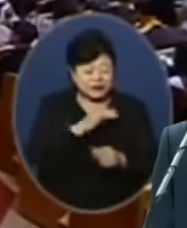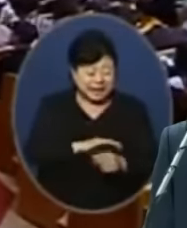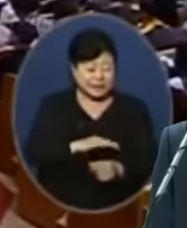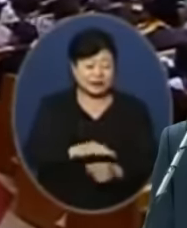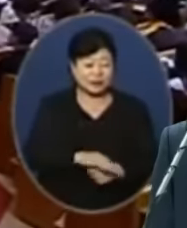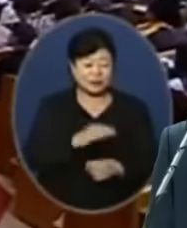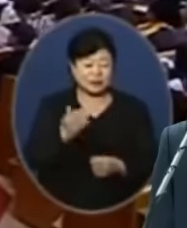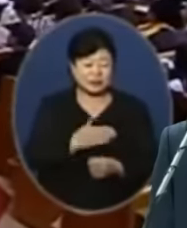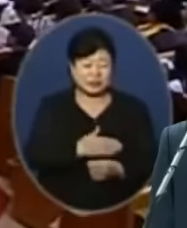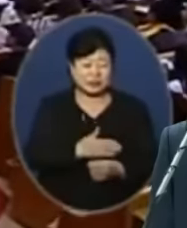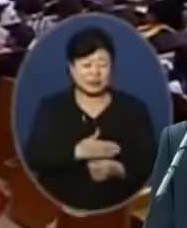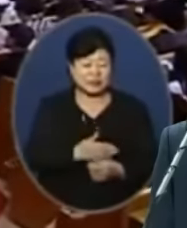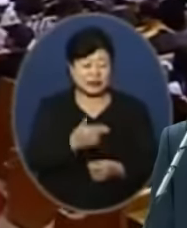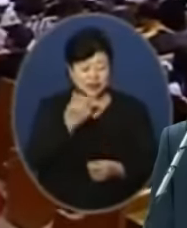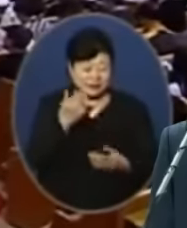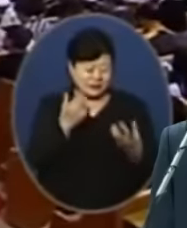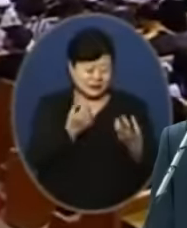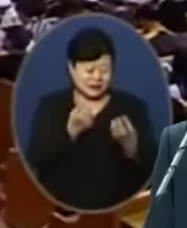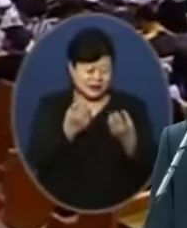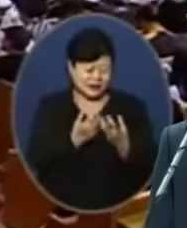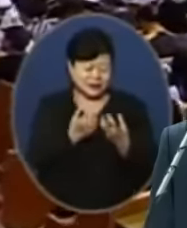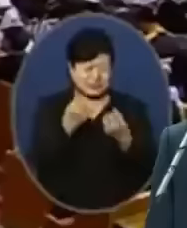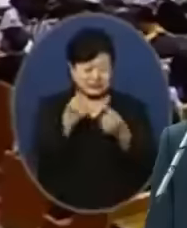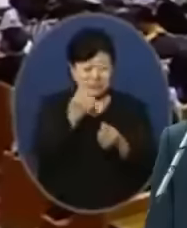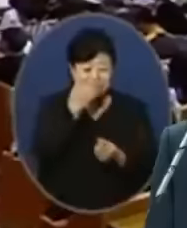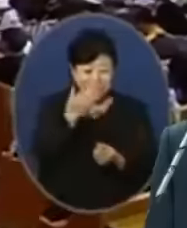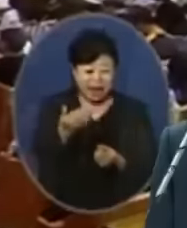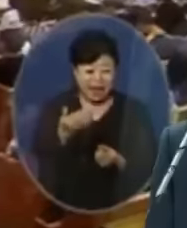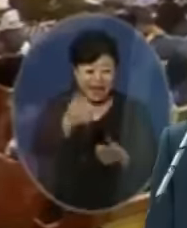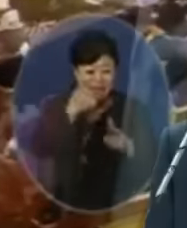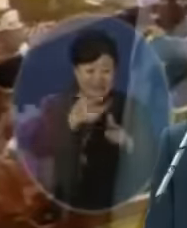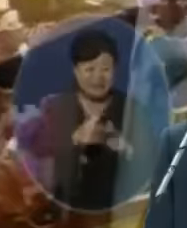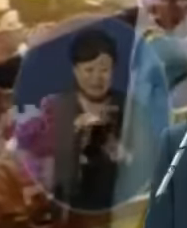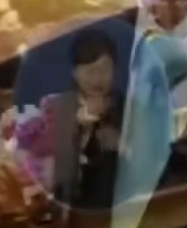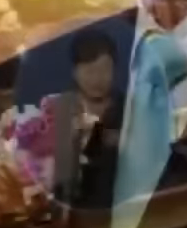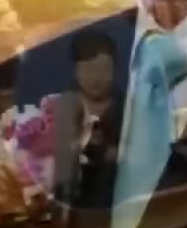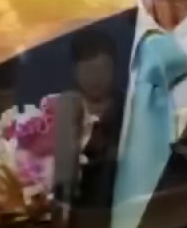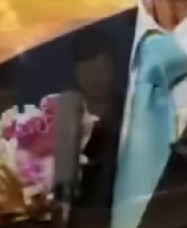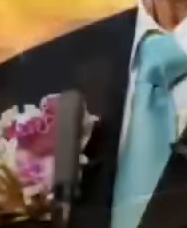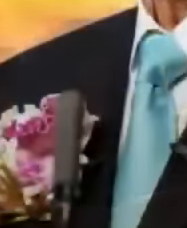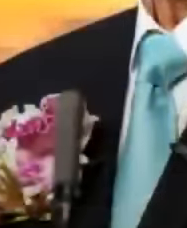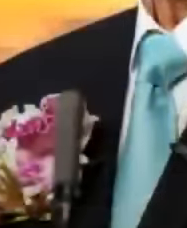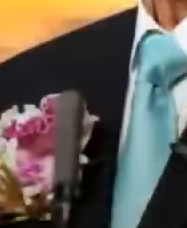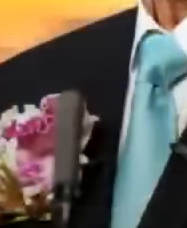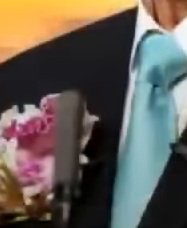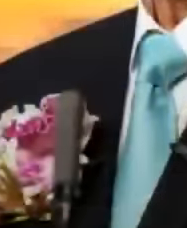잘되고 범사에 잘되며 강건한 삶을 살기를 예수님 이름으로 축원합니다.